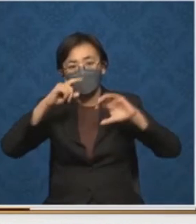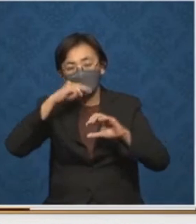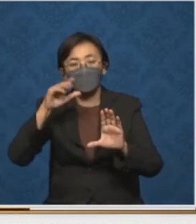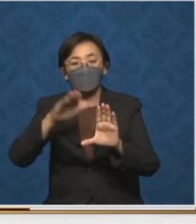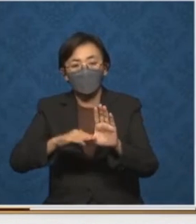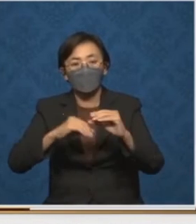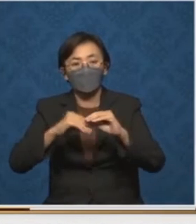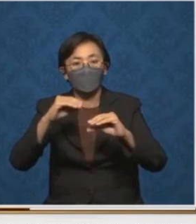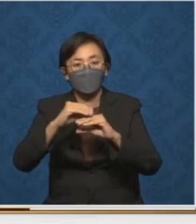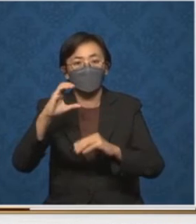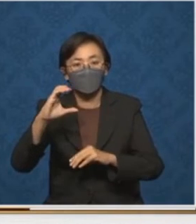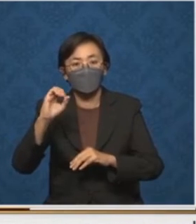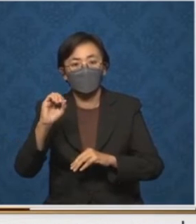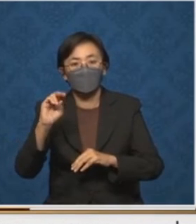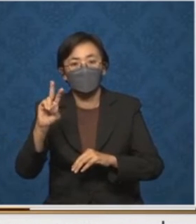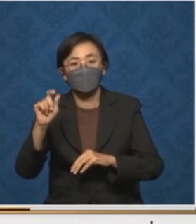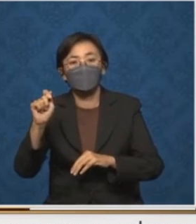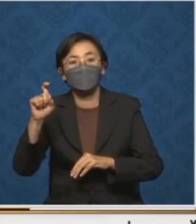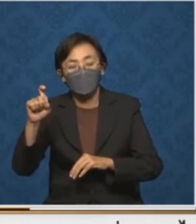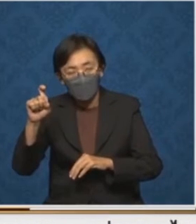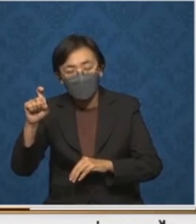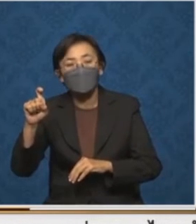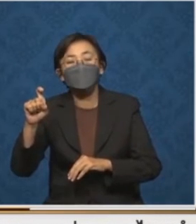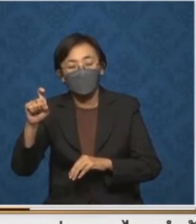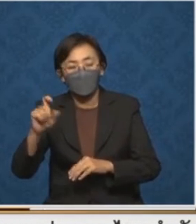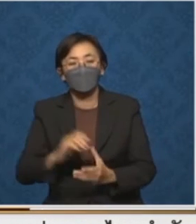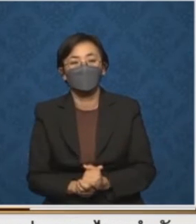ั ท่านออกมาถَแงออกสื่อเยอะ۩ไปหมดยัครั